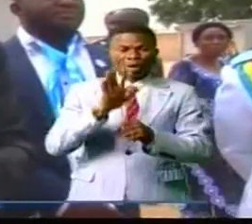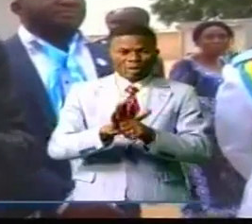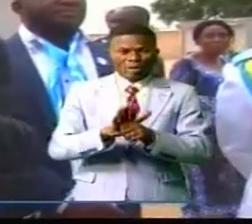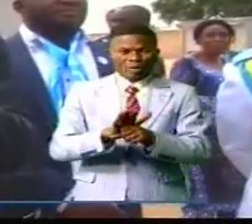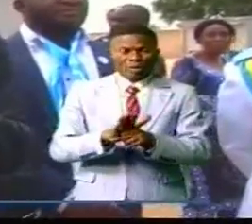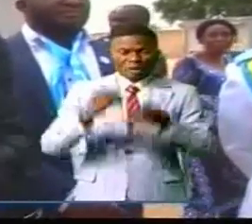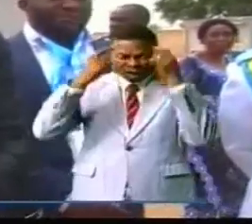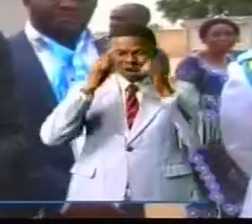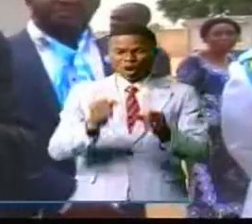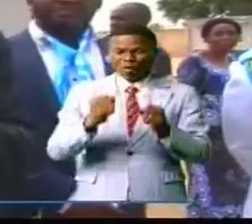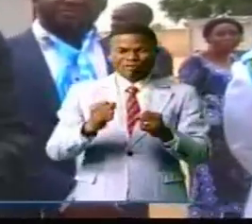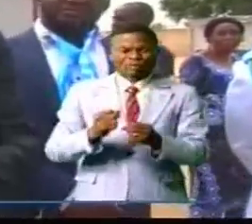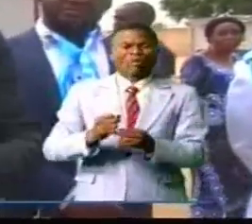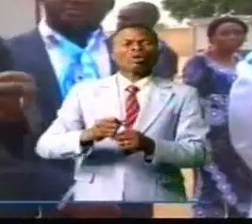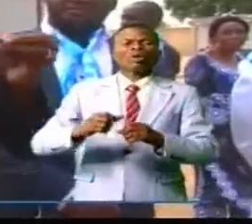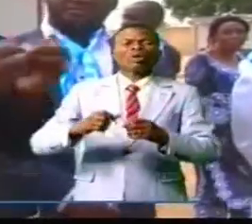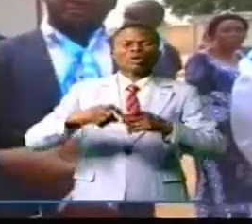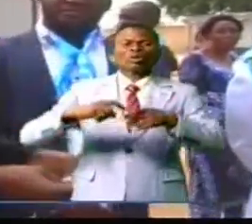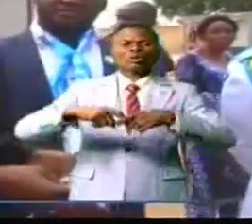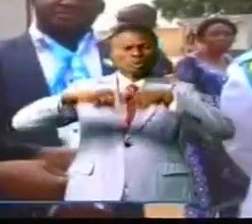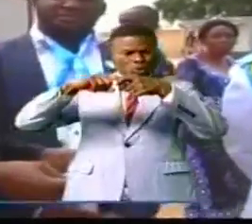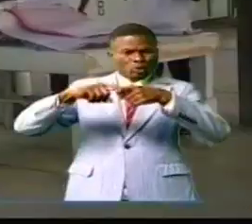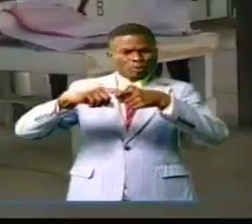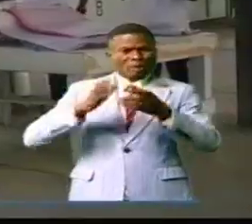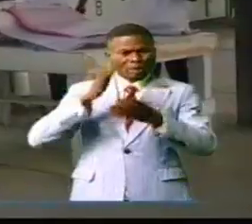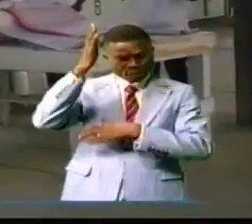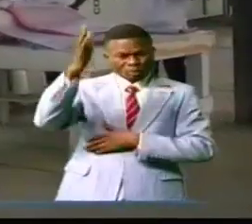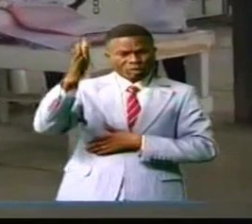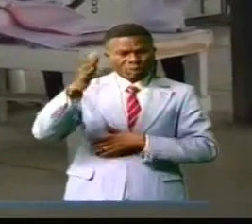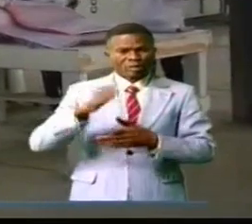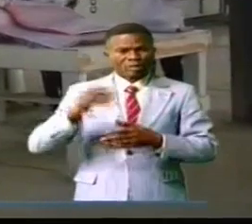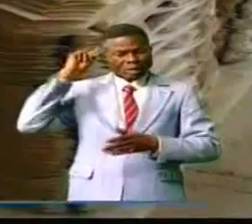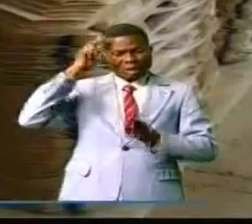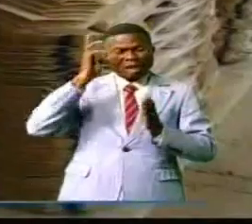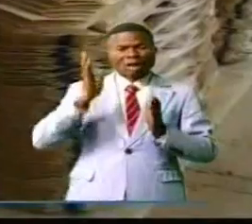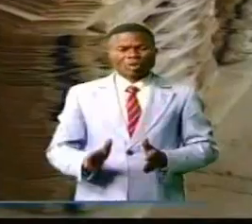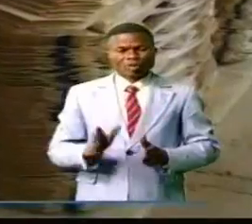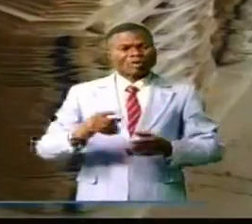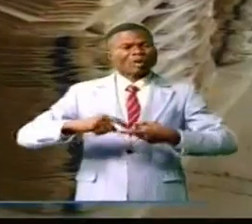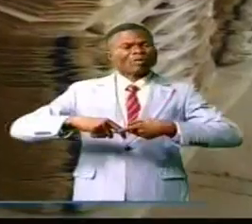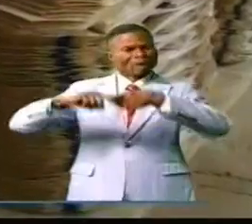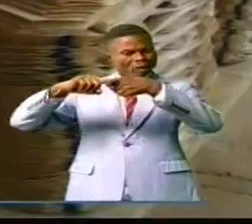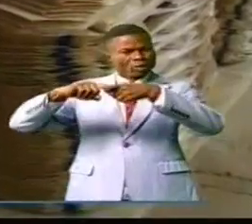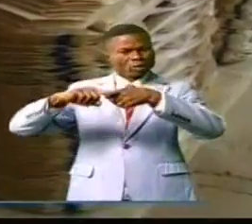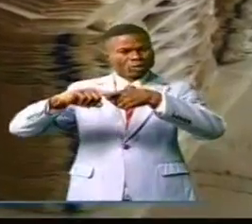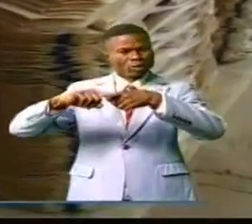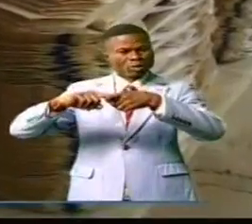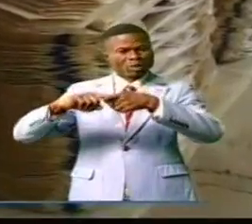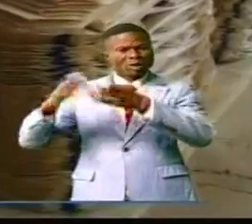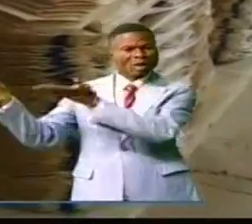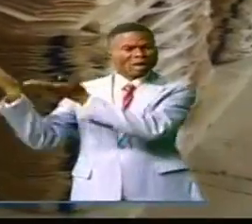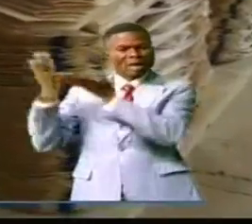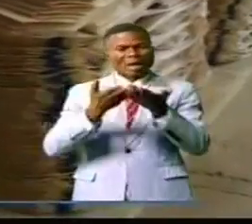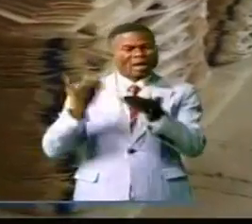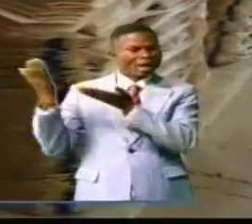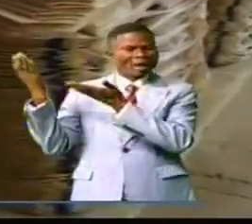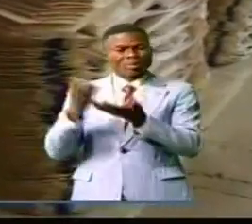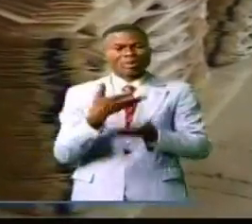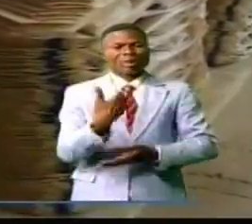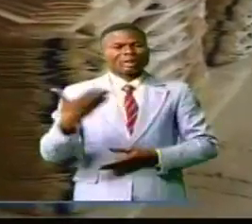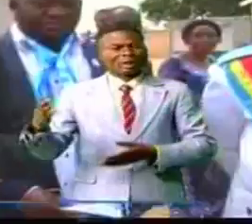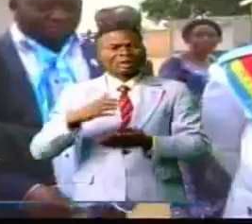forte décision sera prise dans les tout prochains jours. Le gouvernement va interdire l'importation des